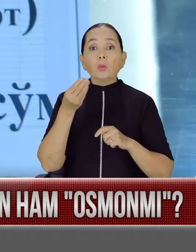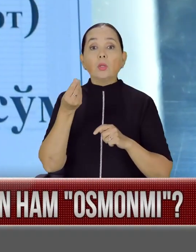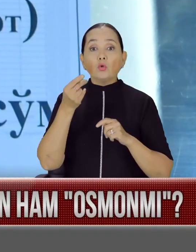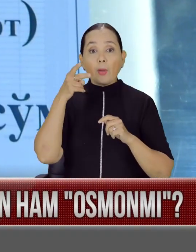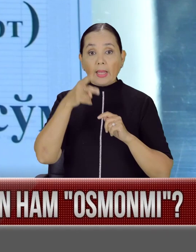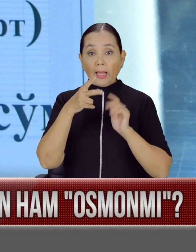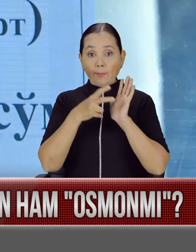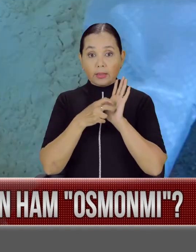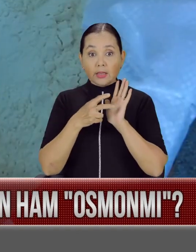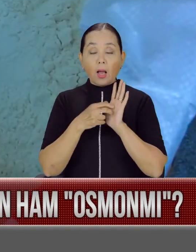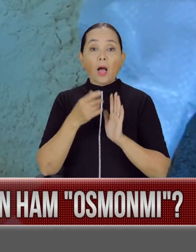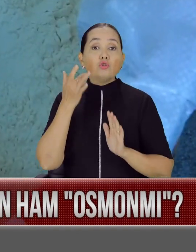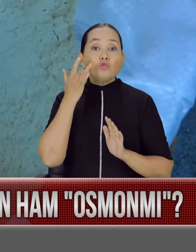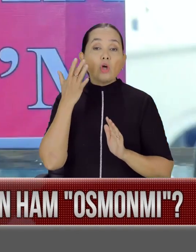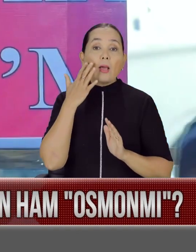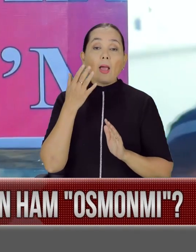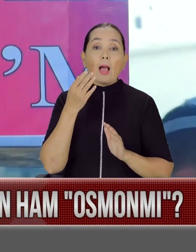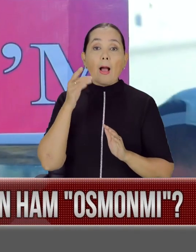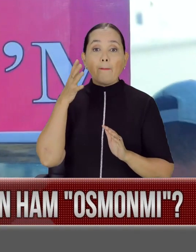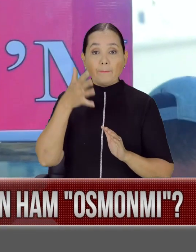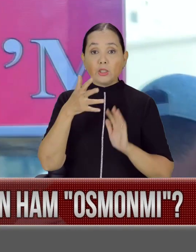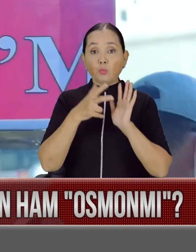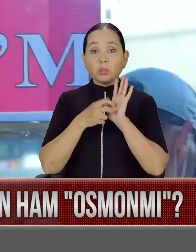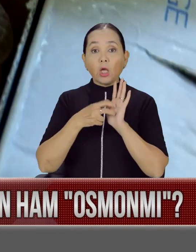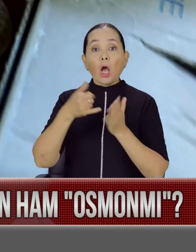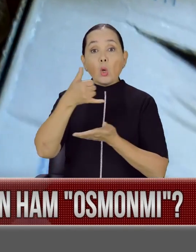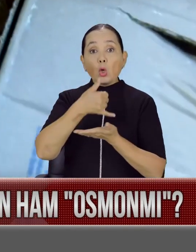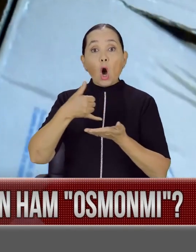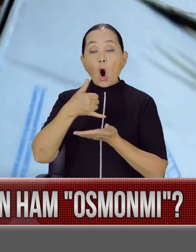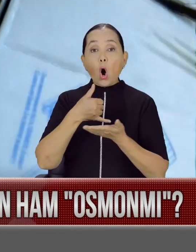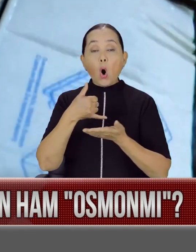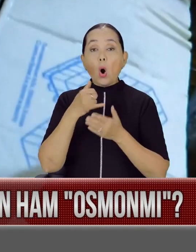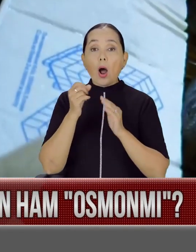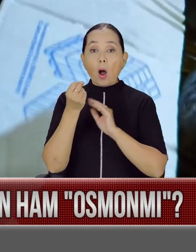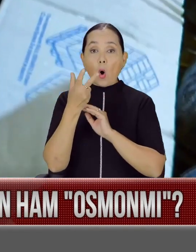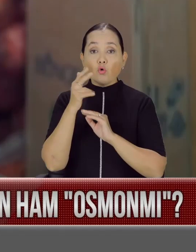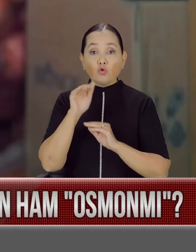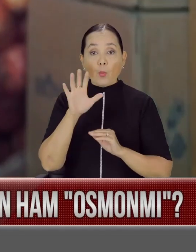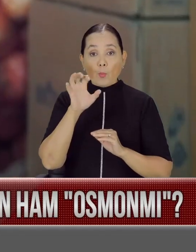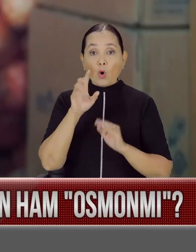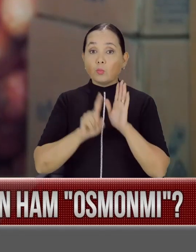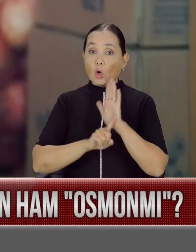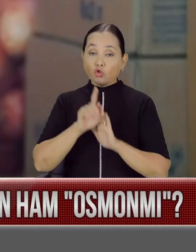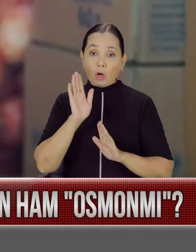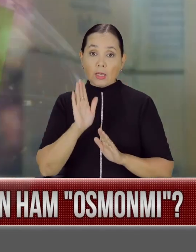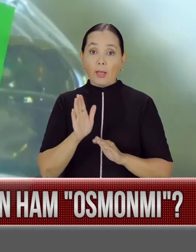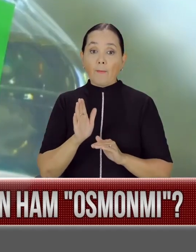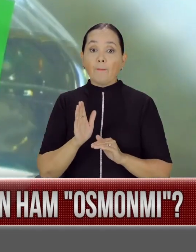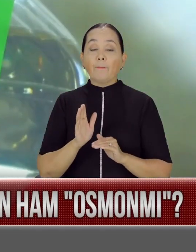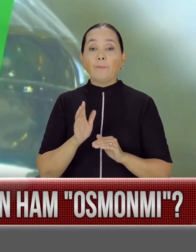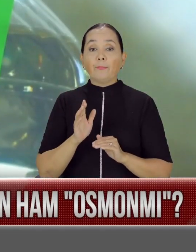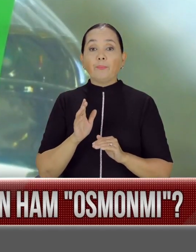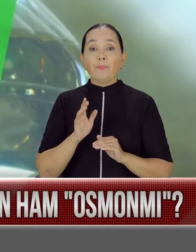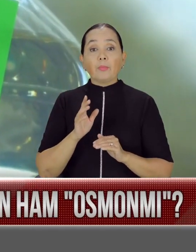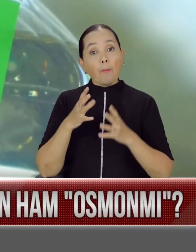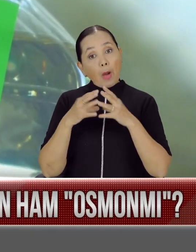2800. 2800 shakar. O'zbekiston. Shakar 5800. Yog'chi? Yog' 13,5 mingdan boshlanadi. Kilo. 15 mingacha, ha? Kilos.